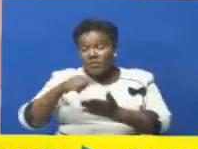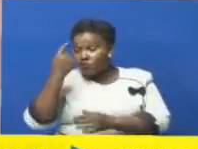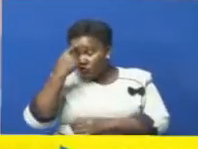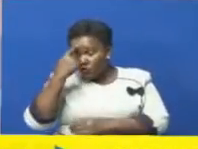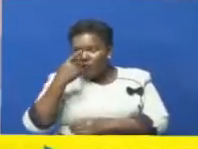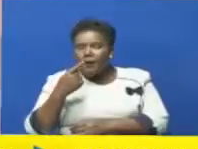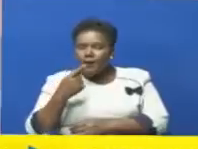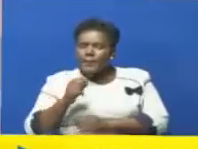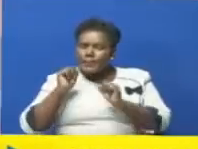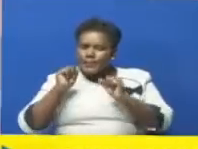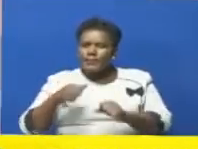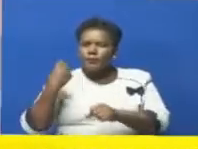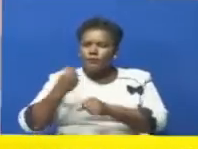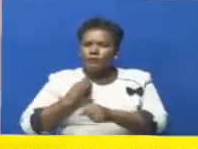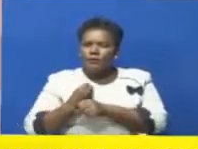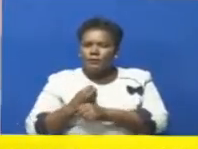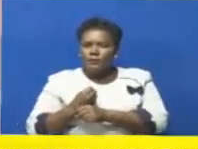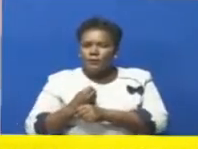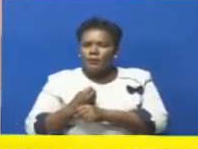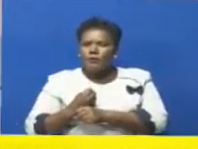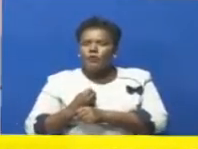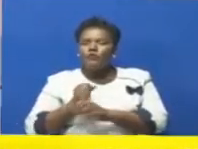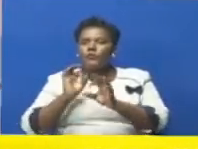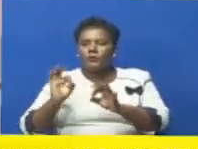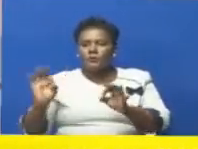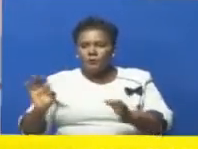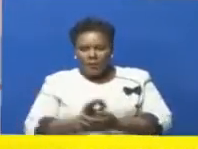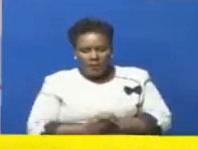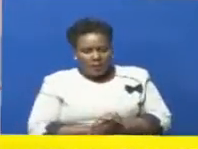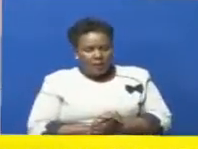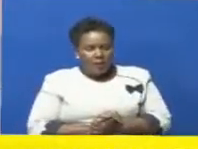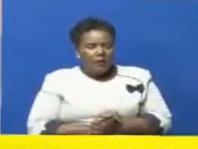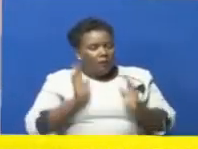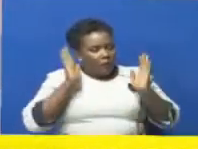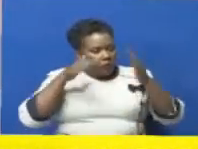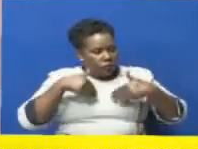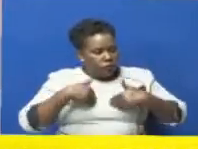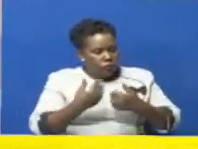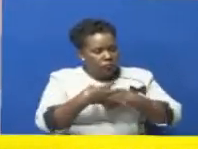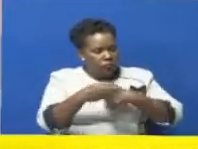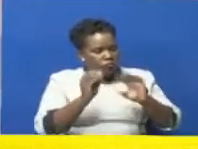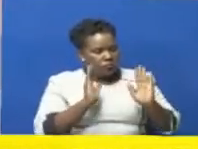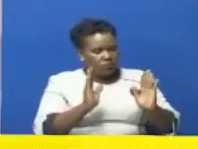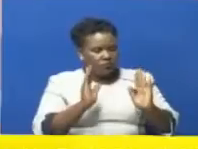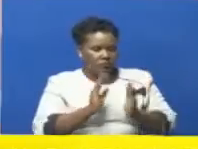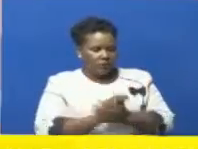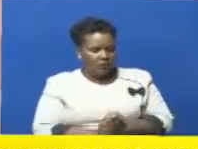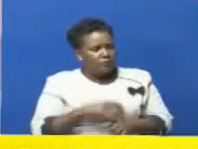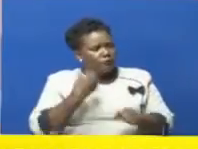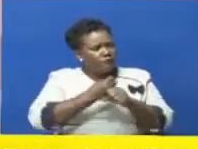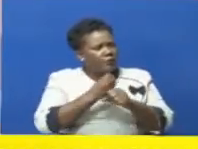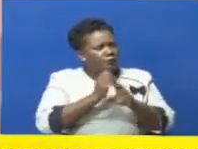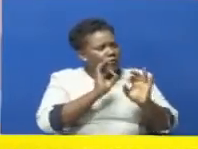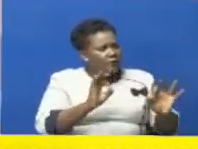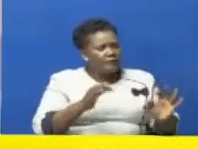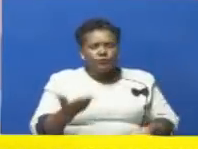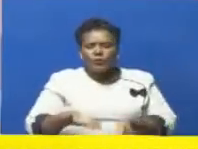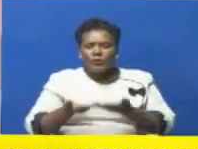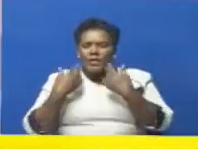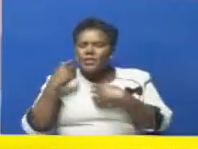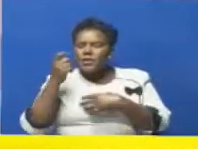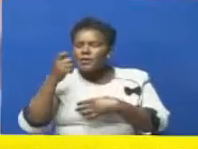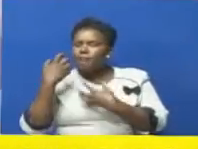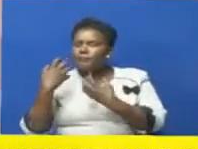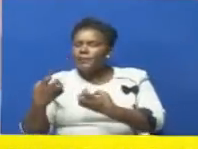tufanye usafi kama vile wanavu zetu wanavyofanya mabonanza haya. Na sisi Waislamu tufanye mabonanza ya kufanya usafi na kuwasaidia maskini na